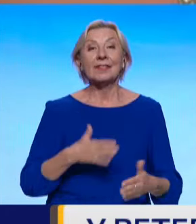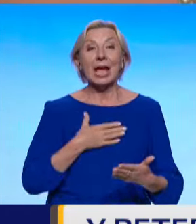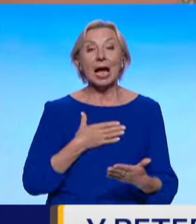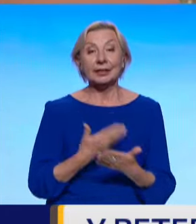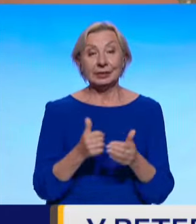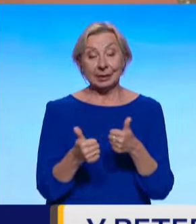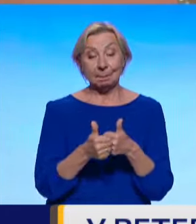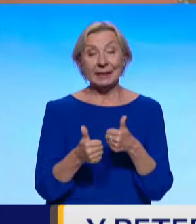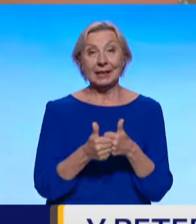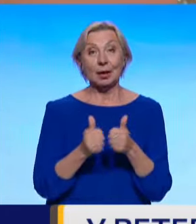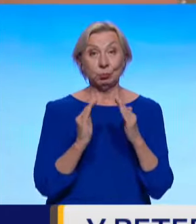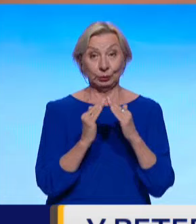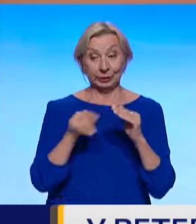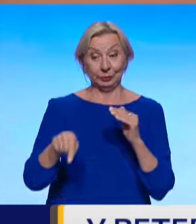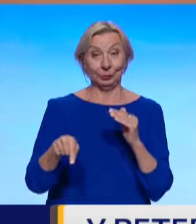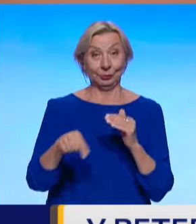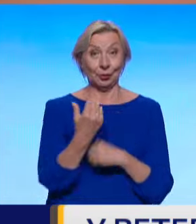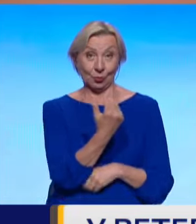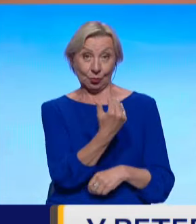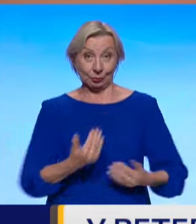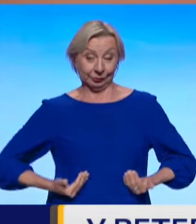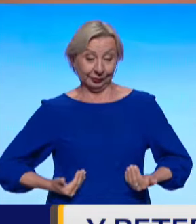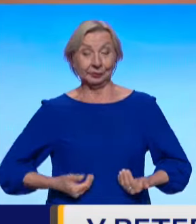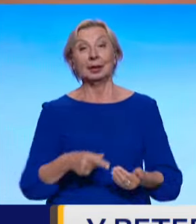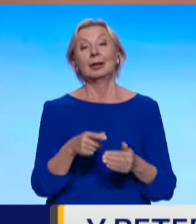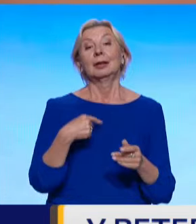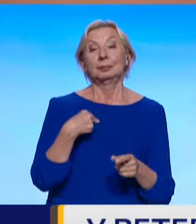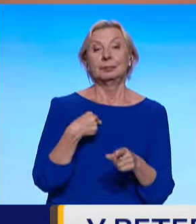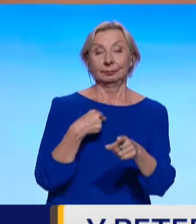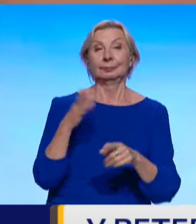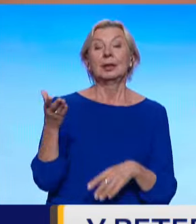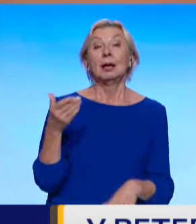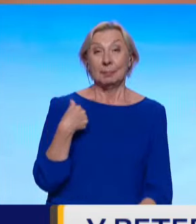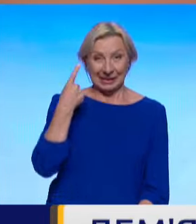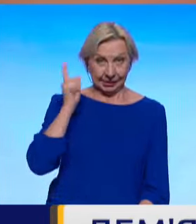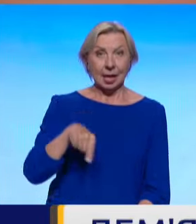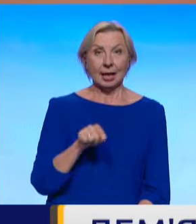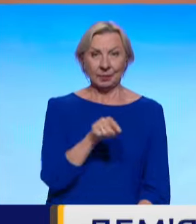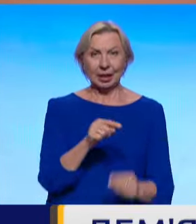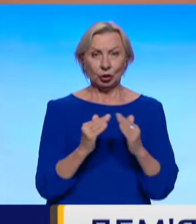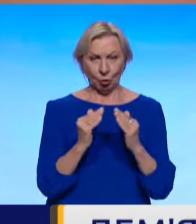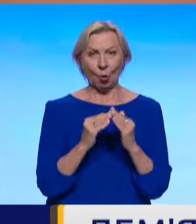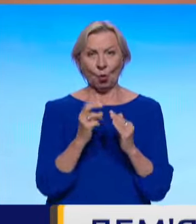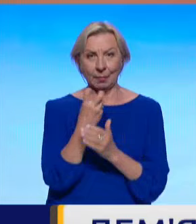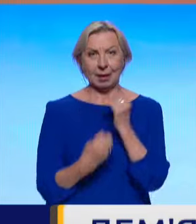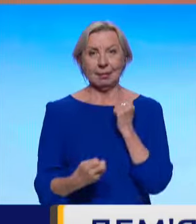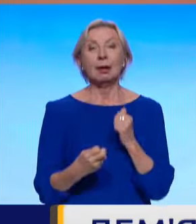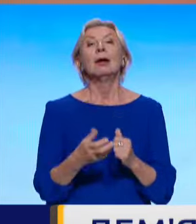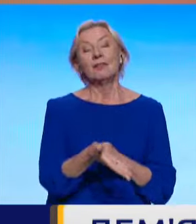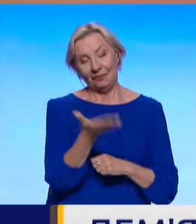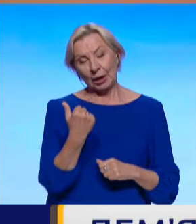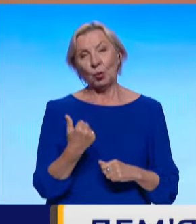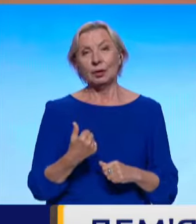Біля його будинку записали звернення. Ми знаємо, що ти вдома, тому виходь, привітаємось,